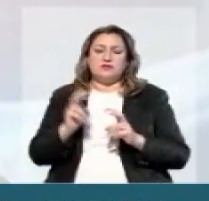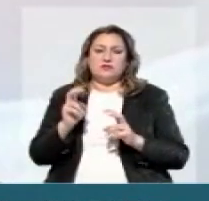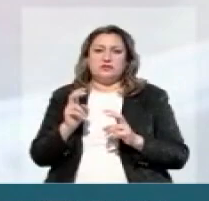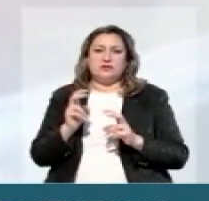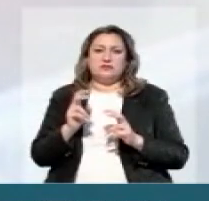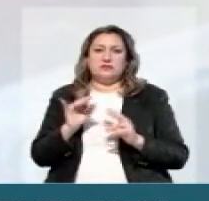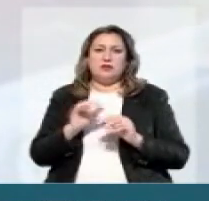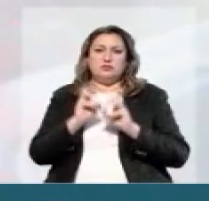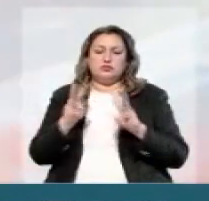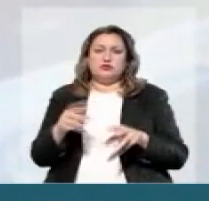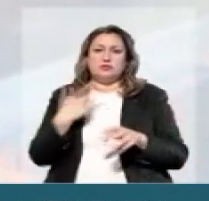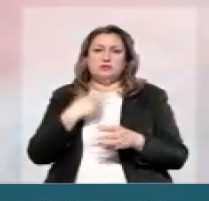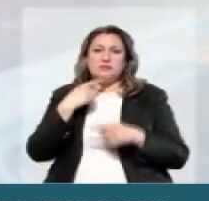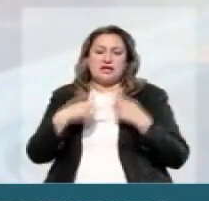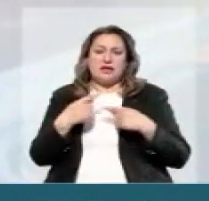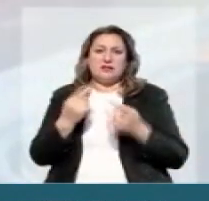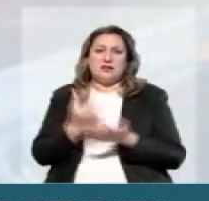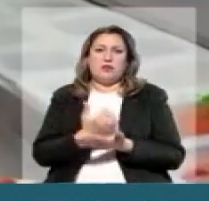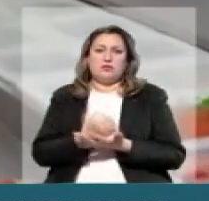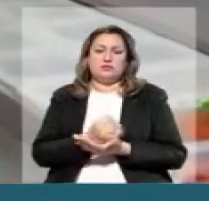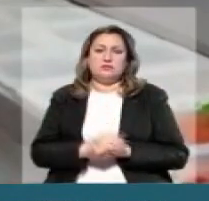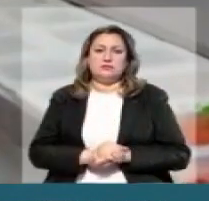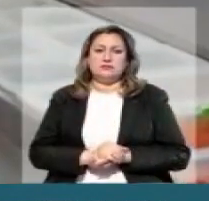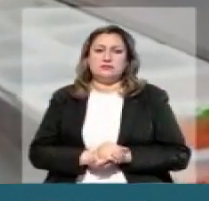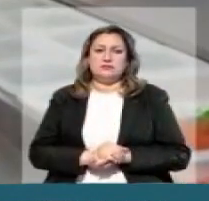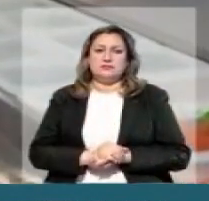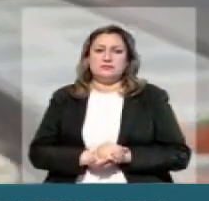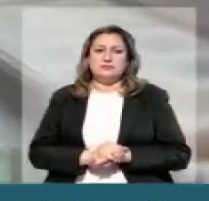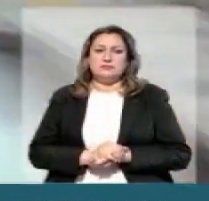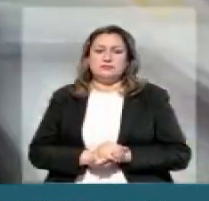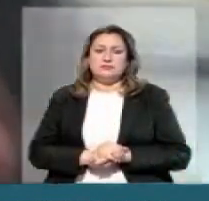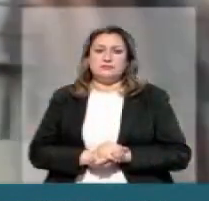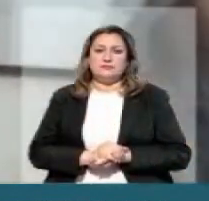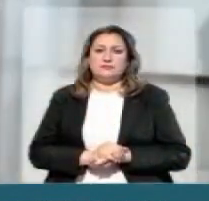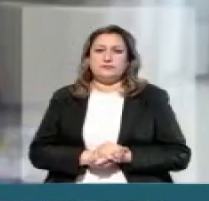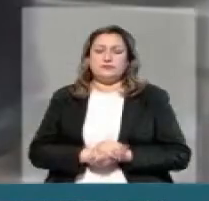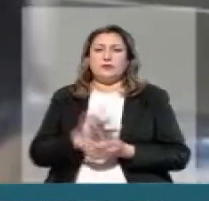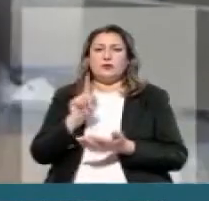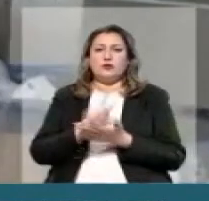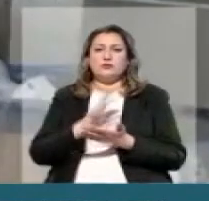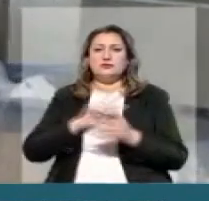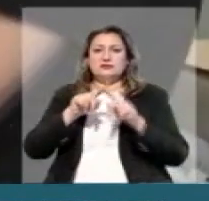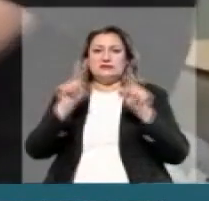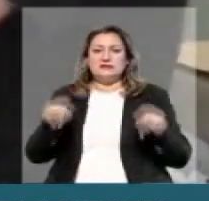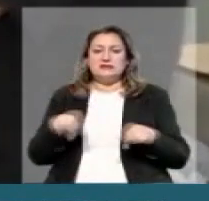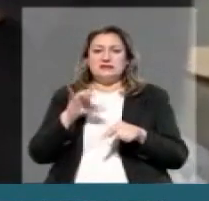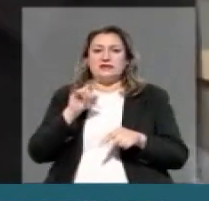үшін грант берудің бүкіл процесі электронды форматқа ауыстырылды. Грант алуға өтінім қабылдау бірыңғай терезе